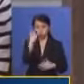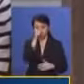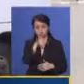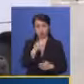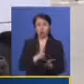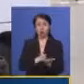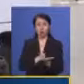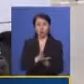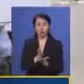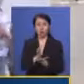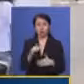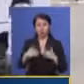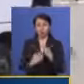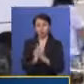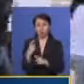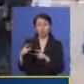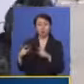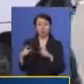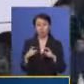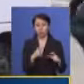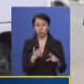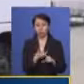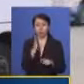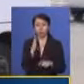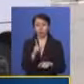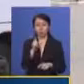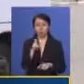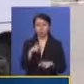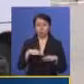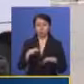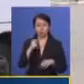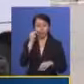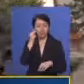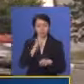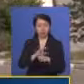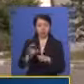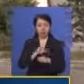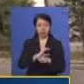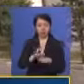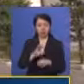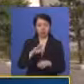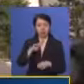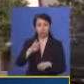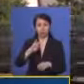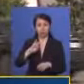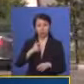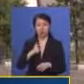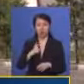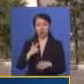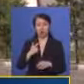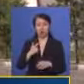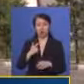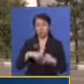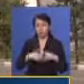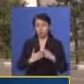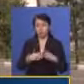маршрутные линии выйдут новенькие автобусы это будут 100 машин китайского производства марки yutong сборка авто